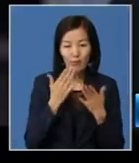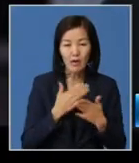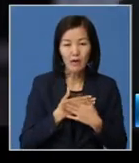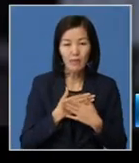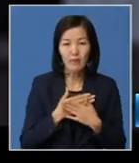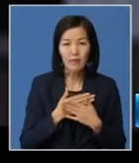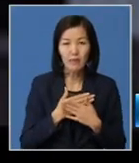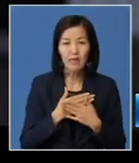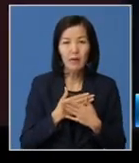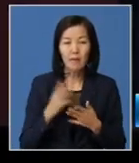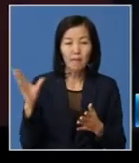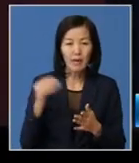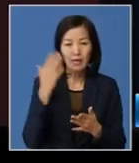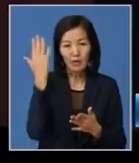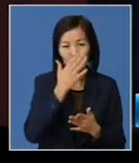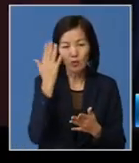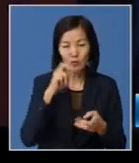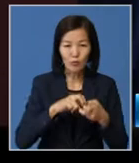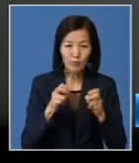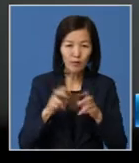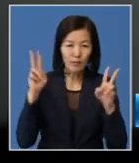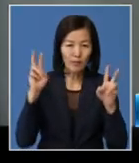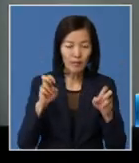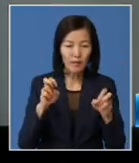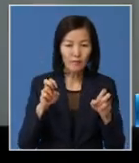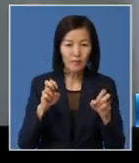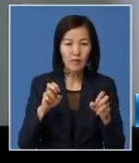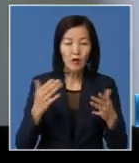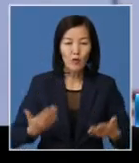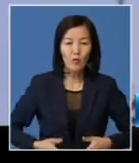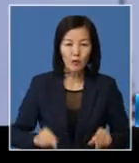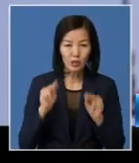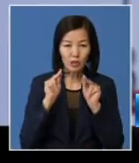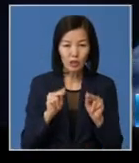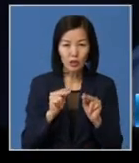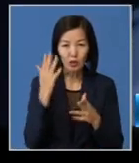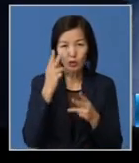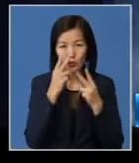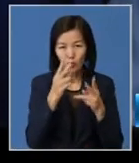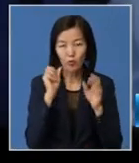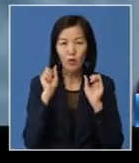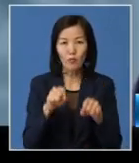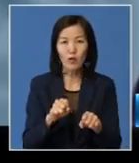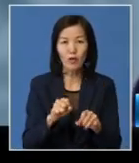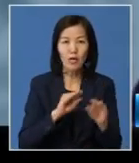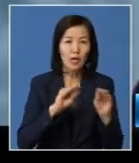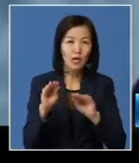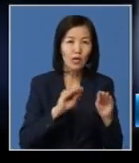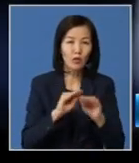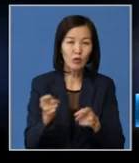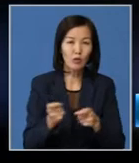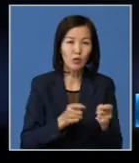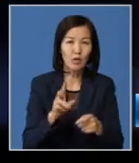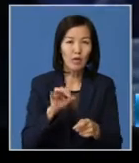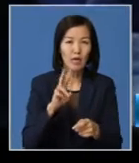сыналатыны белгілі. Кинода осы мәселелер көтеріліп, өмірдің шындығы ашық көрсетіледі. Кинотуындың режиссері Елена Лисасина,